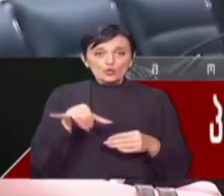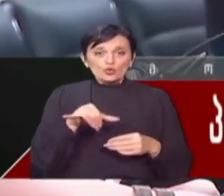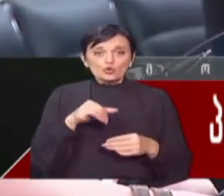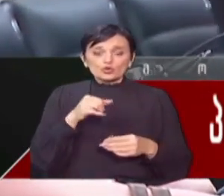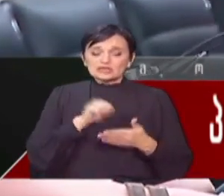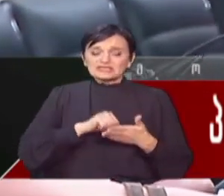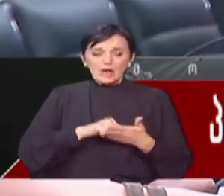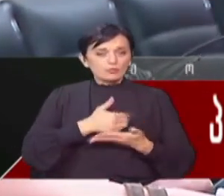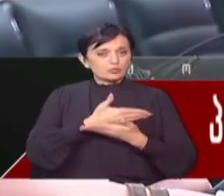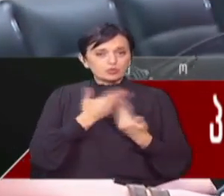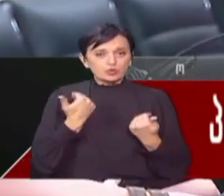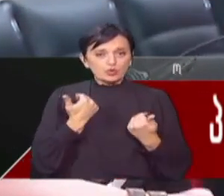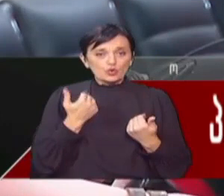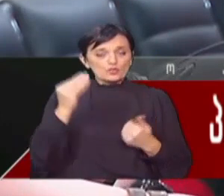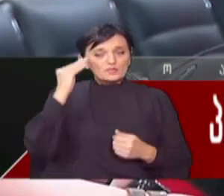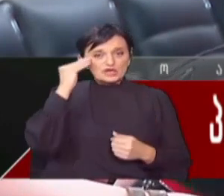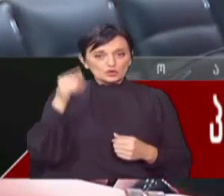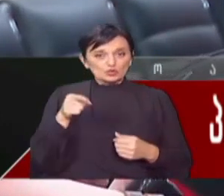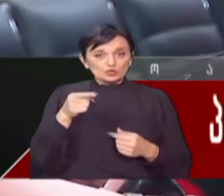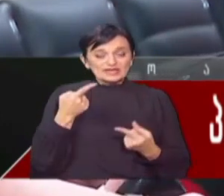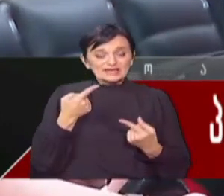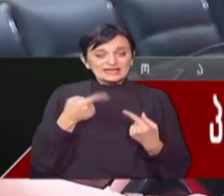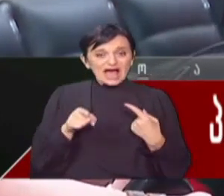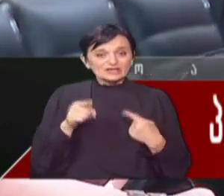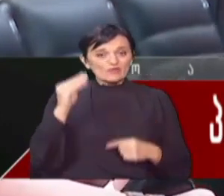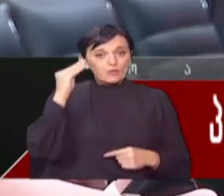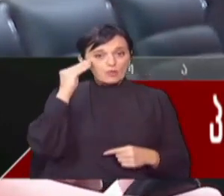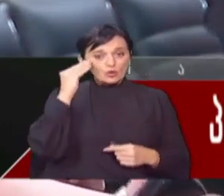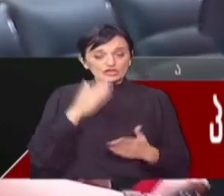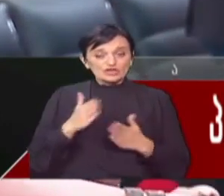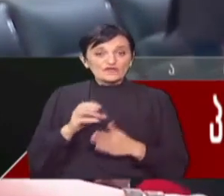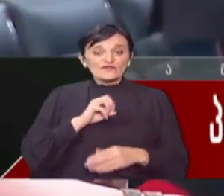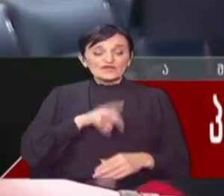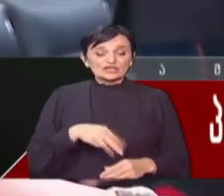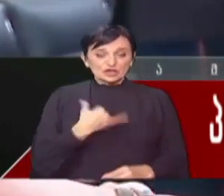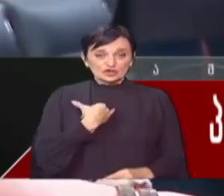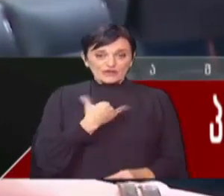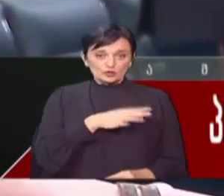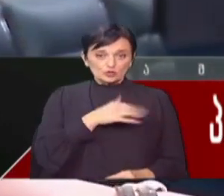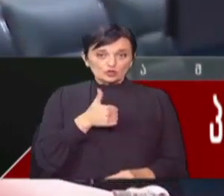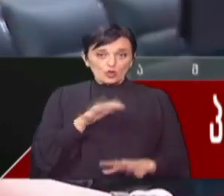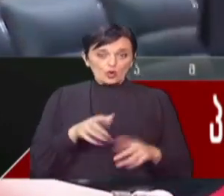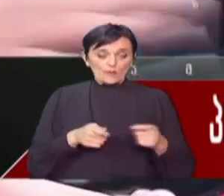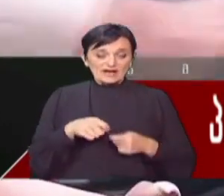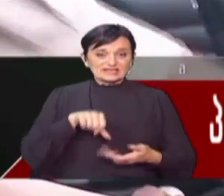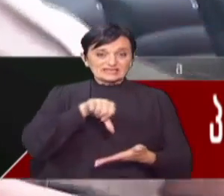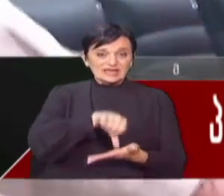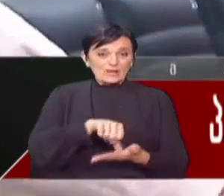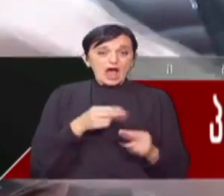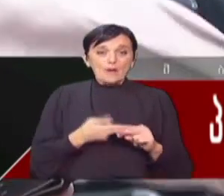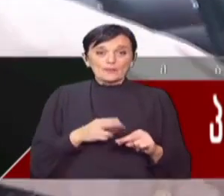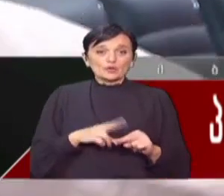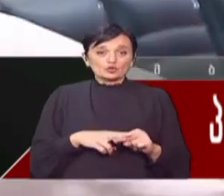puzueli. Rom miicnios da განსხვავებულ პოზიციაზე დადგეს ვიდრე ჩვენ მქონდა როგორც პრეზიდენტის წარმომადგენლებს.